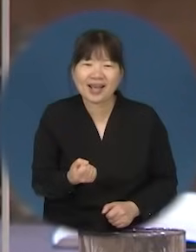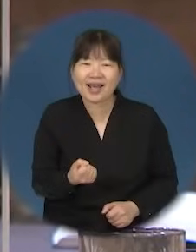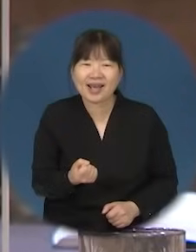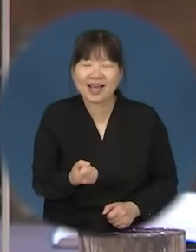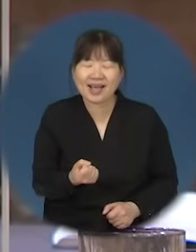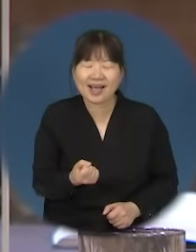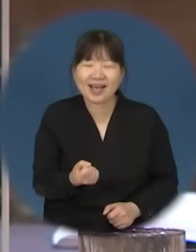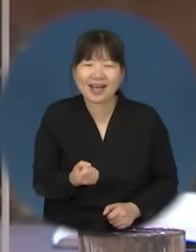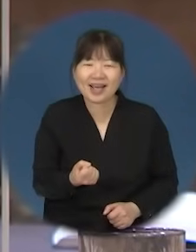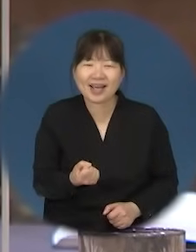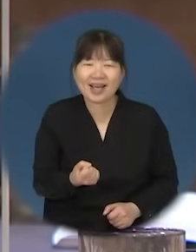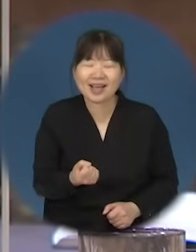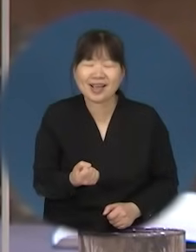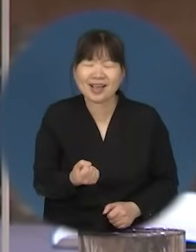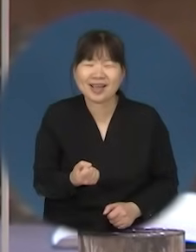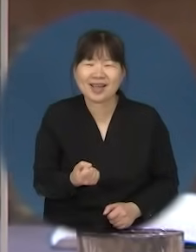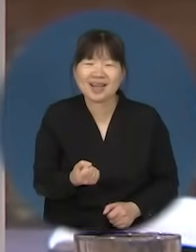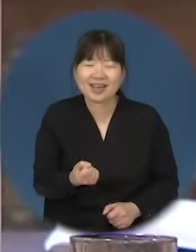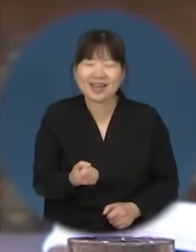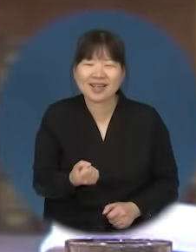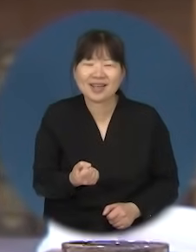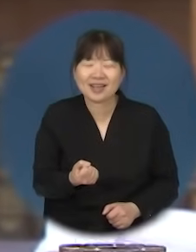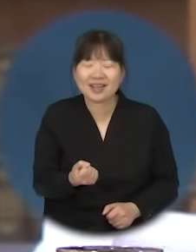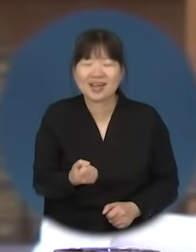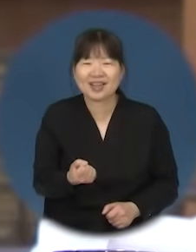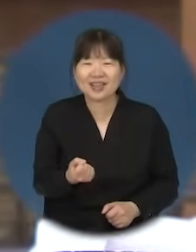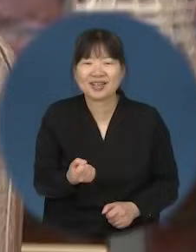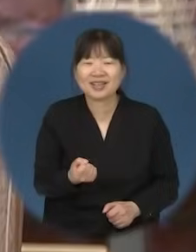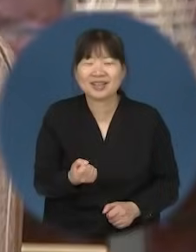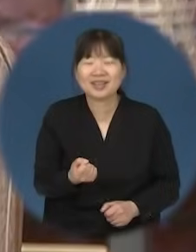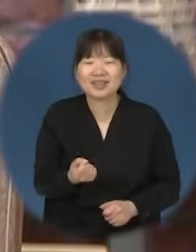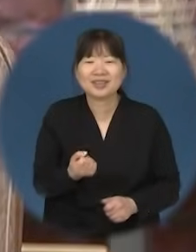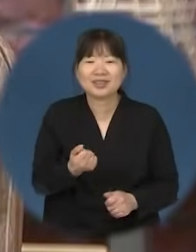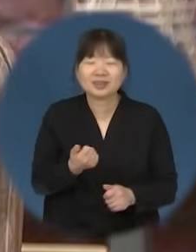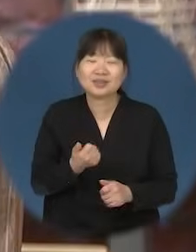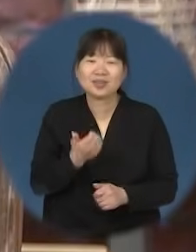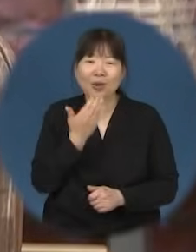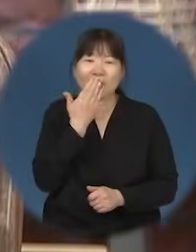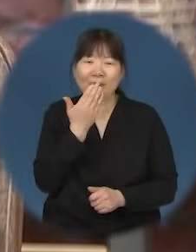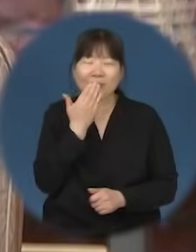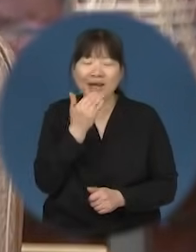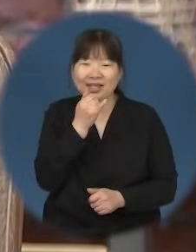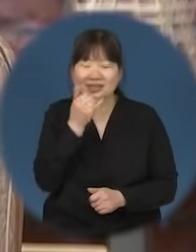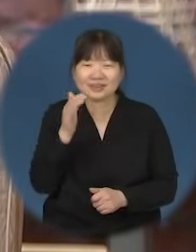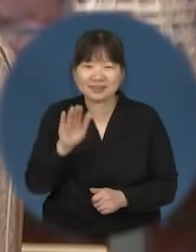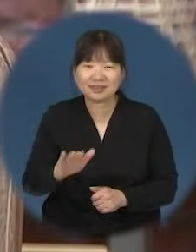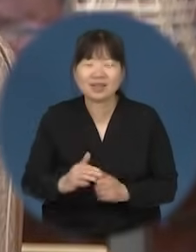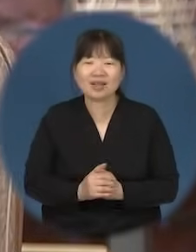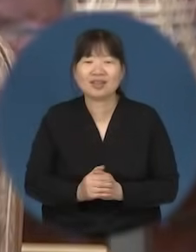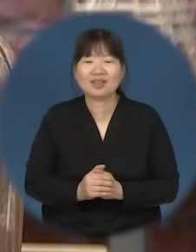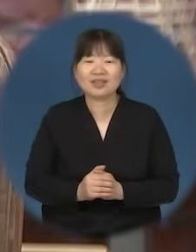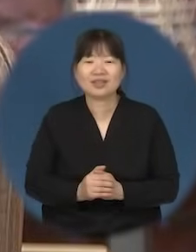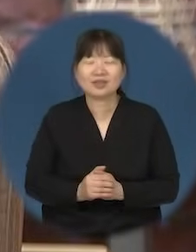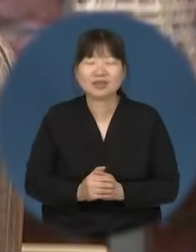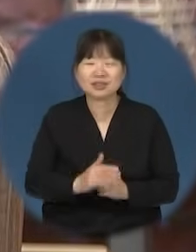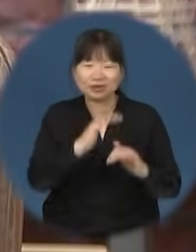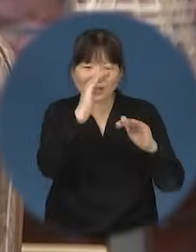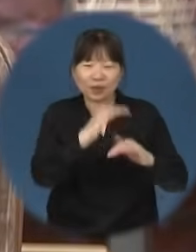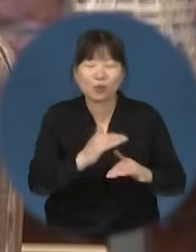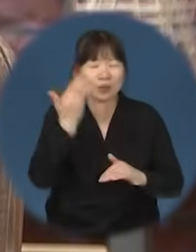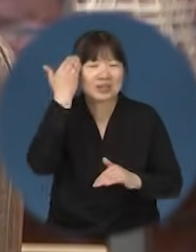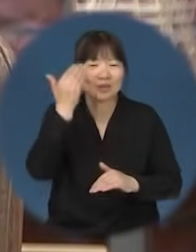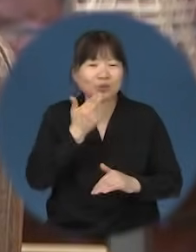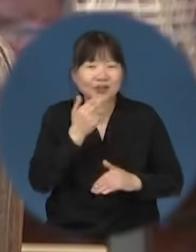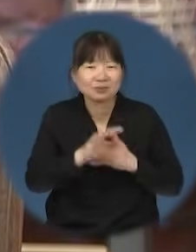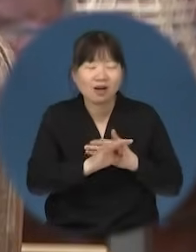그 교과서적 투자 방법이죠. 그렇죠. 예, 예. 우량주 장기 보유. 예. 근데 이제 그걸 알지 못하면 금방 팔게 되죠.